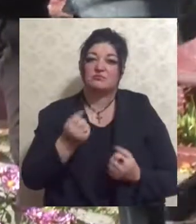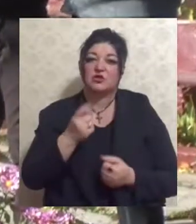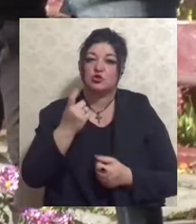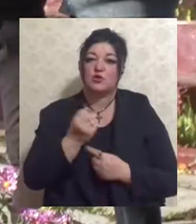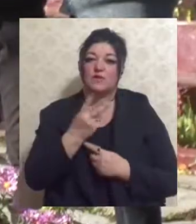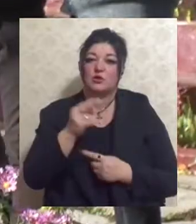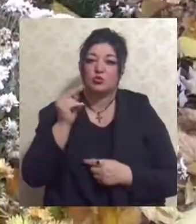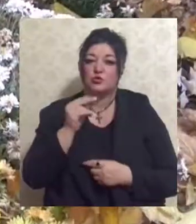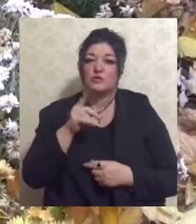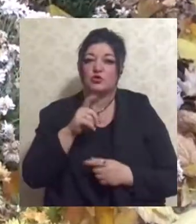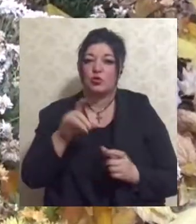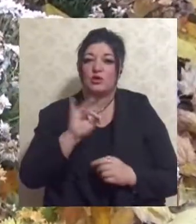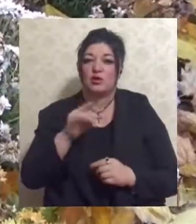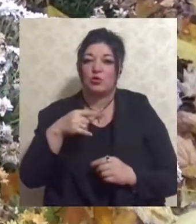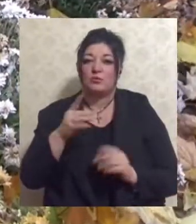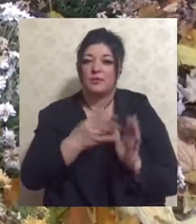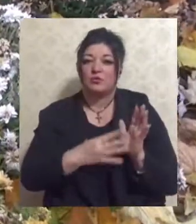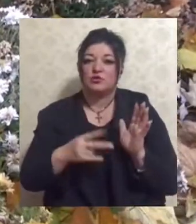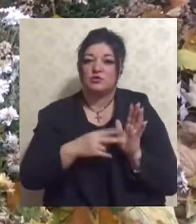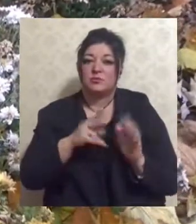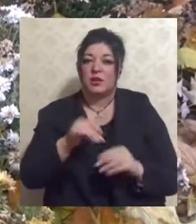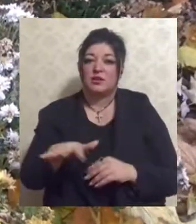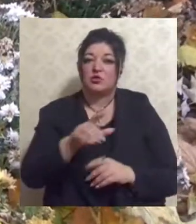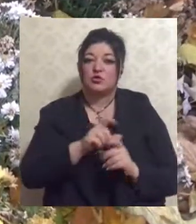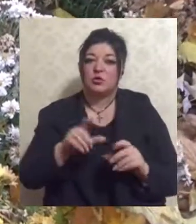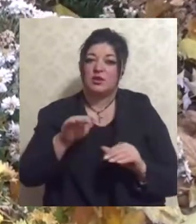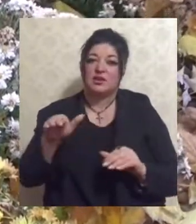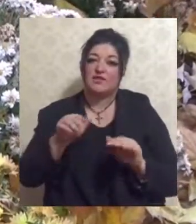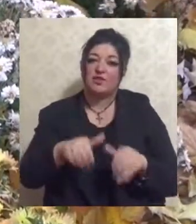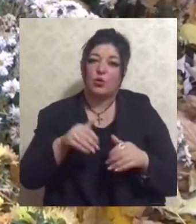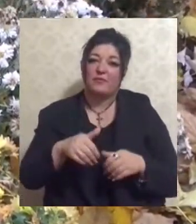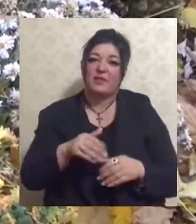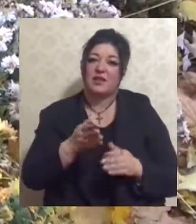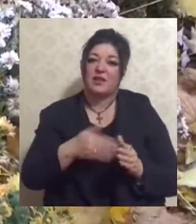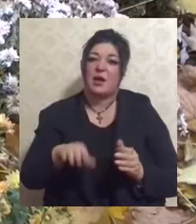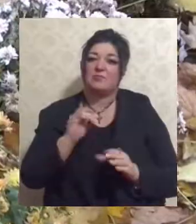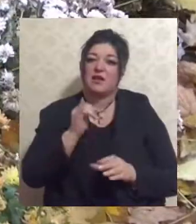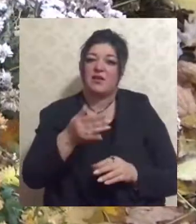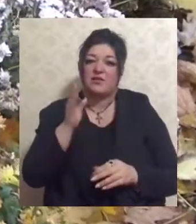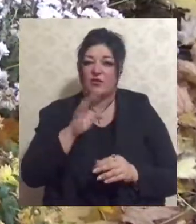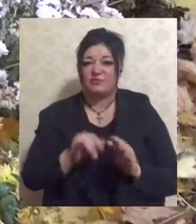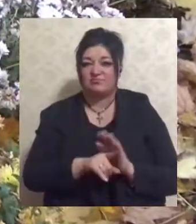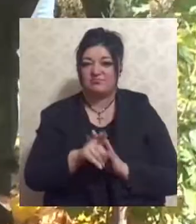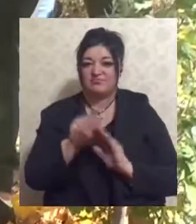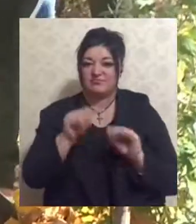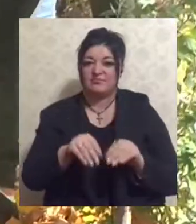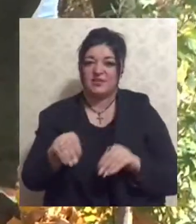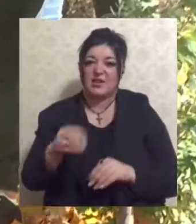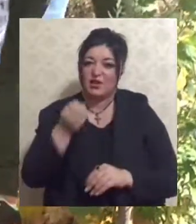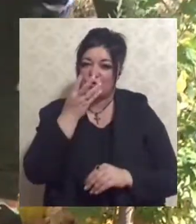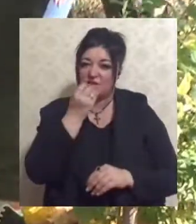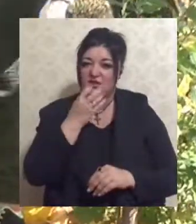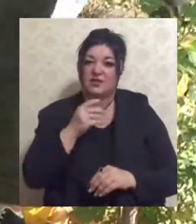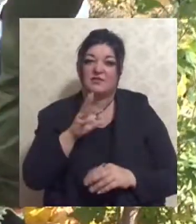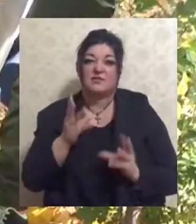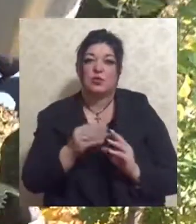школи-інтернату номер 97. На території школи діти викопували ями, заливали їх водою та саджали у них рослини. Всього кущів хризантем